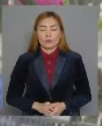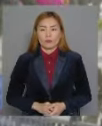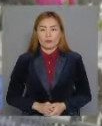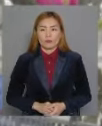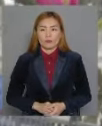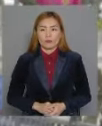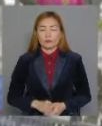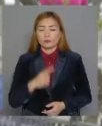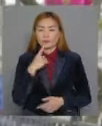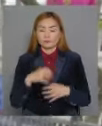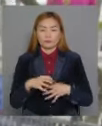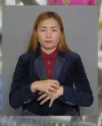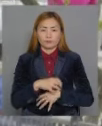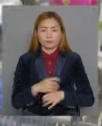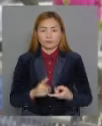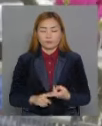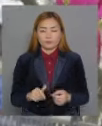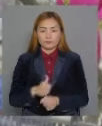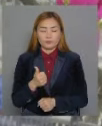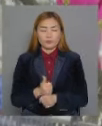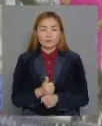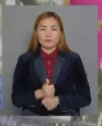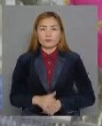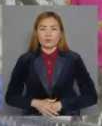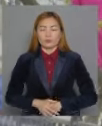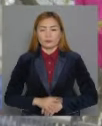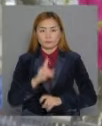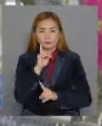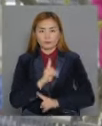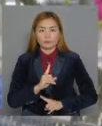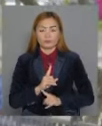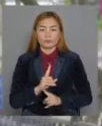осы қызылша инфекциясына ең тиімді,